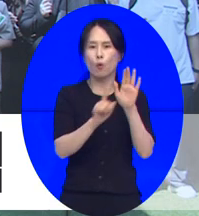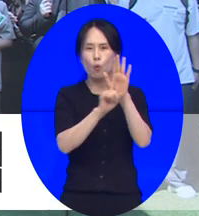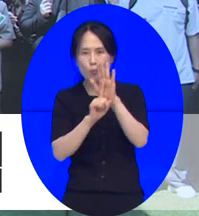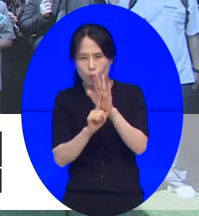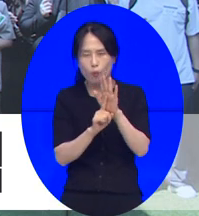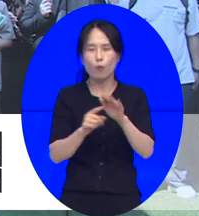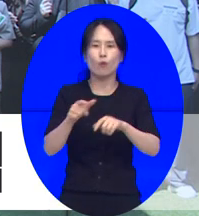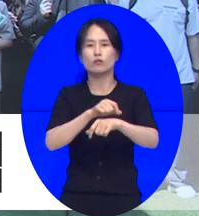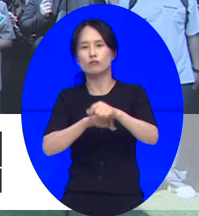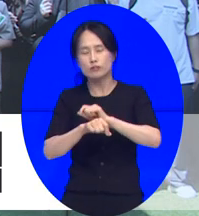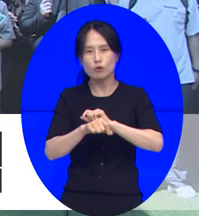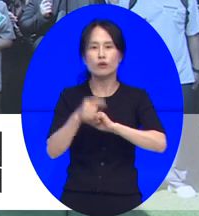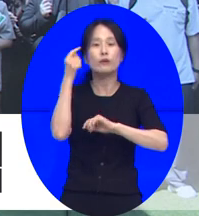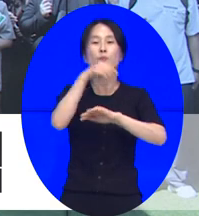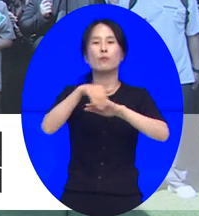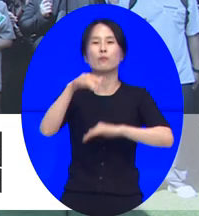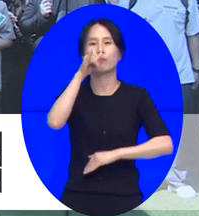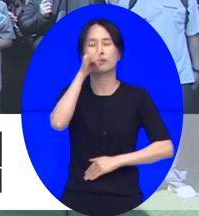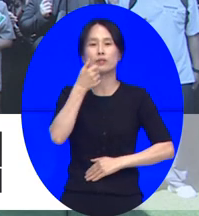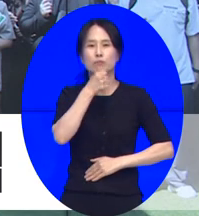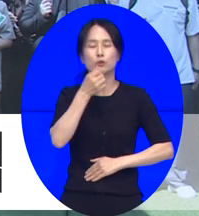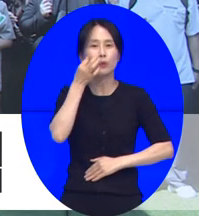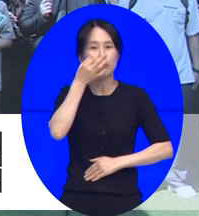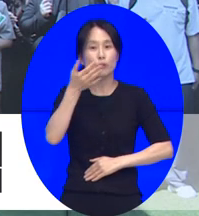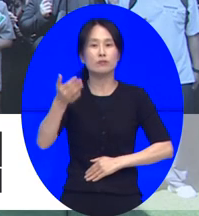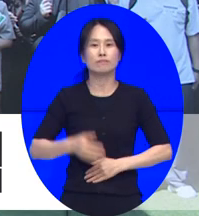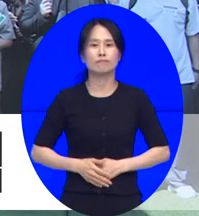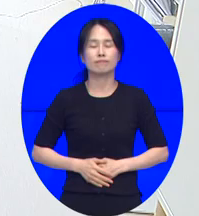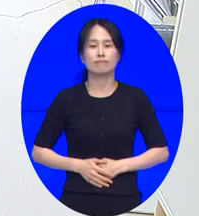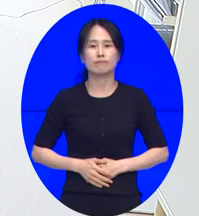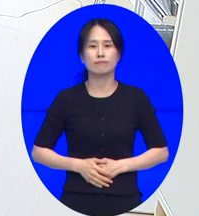기회소득 홍보대사 활동에도 앞장섭니다. 최지현 기자입니다.